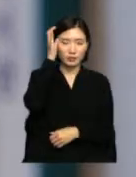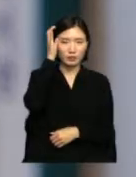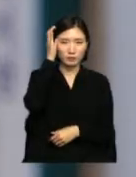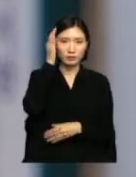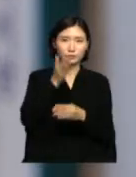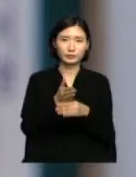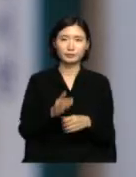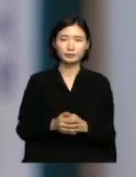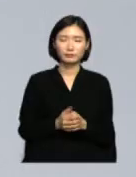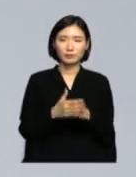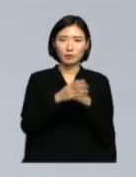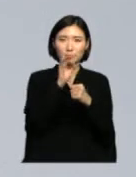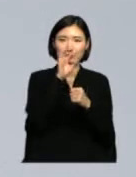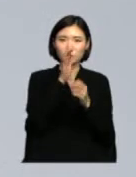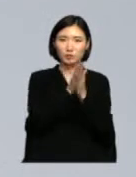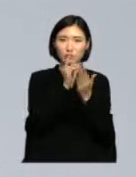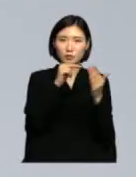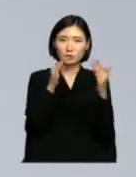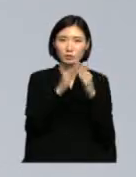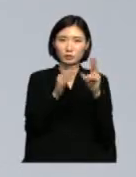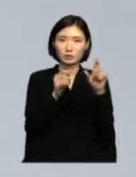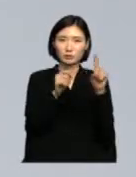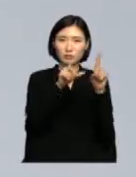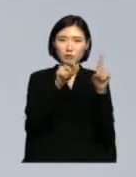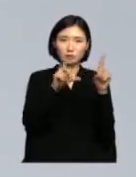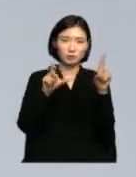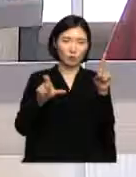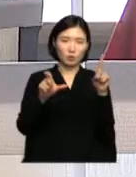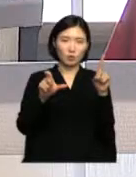있습니다. 마포중앙도서관은 11월 15일